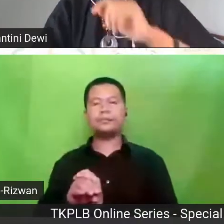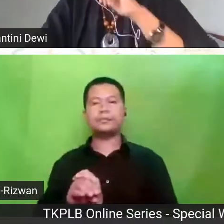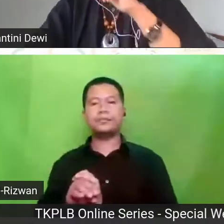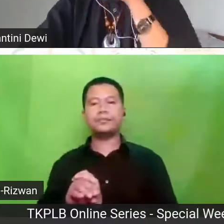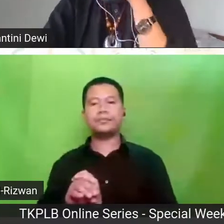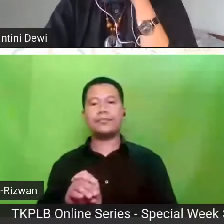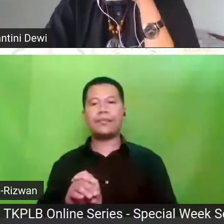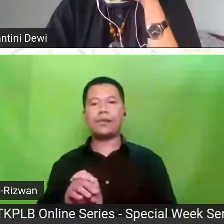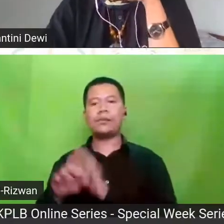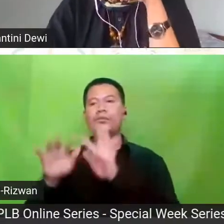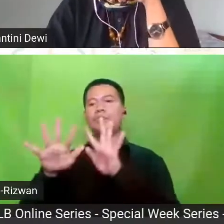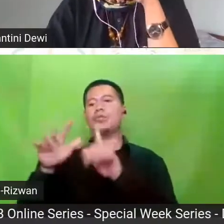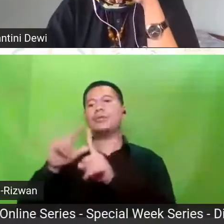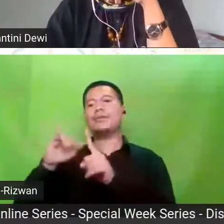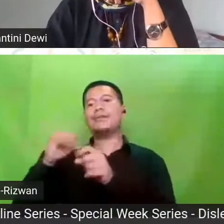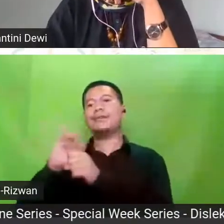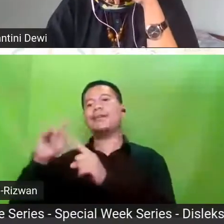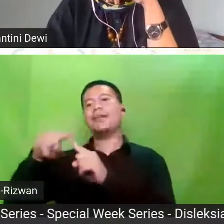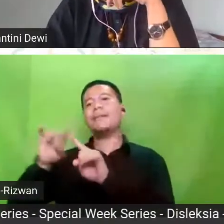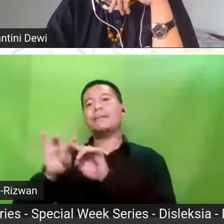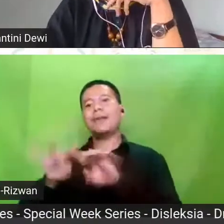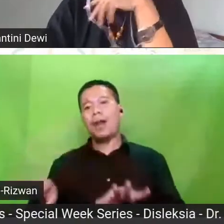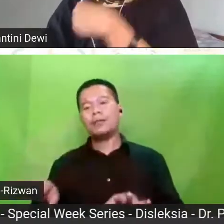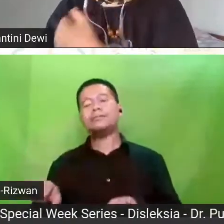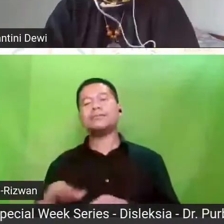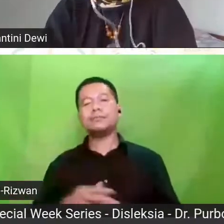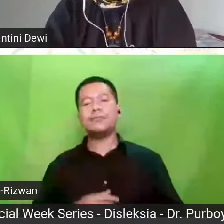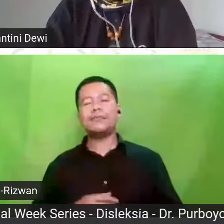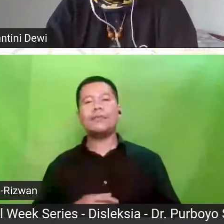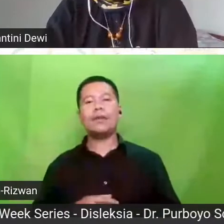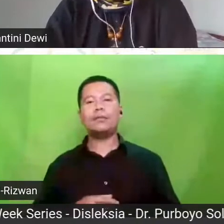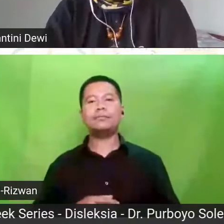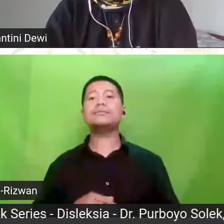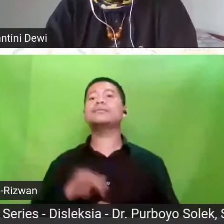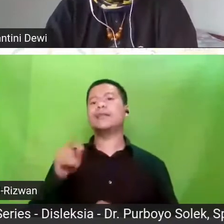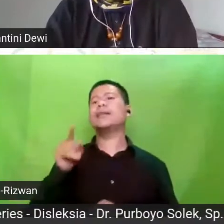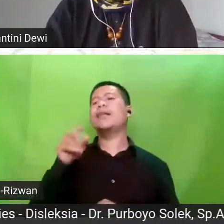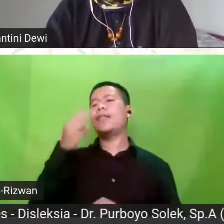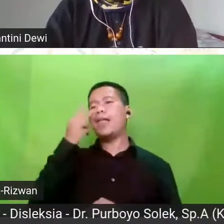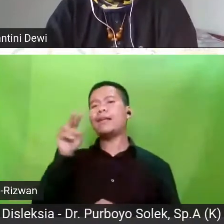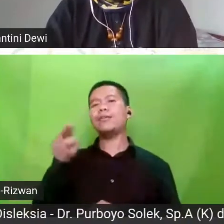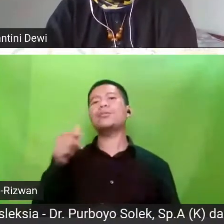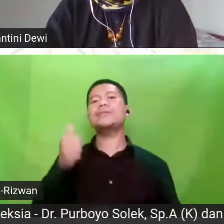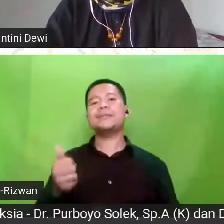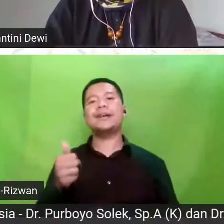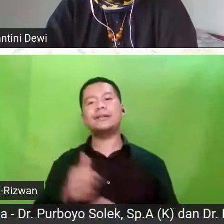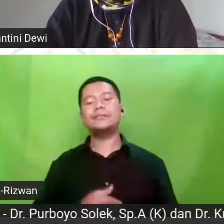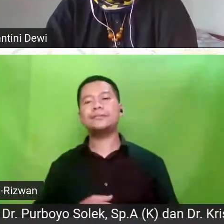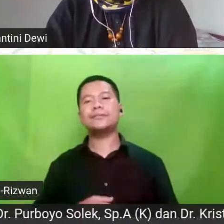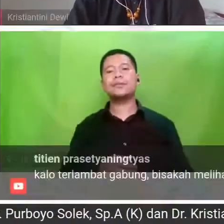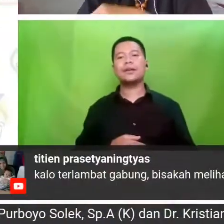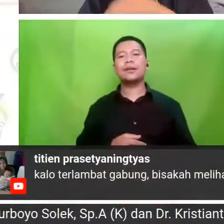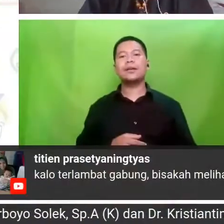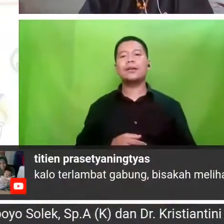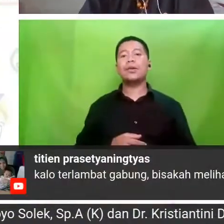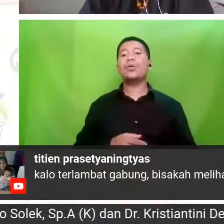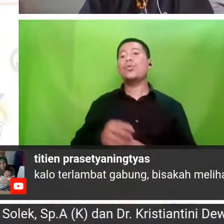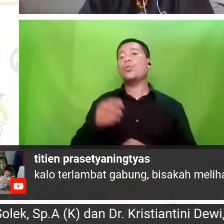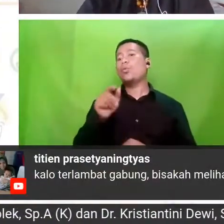digit. Jadi bisa juga kita lihat itu untuk kemudian teman-teman yang berada